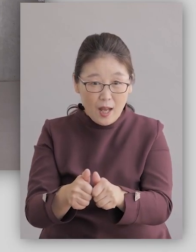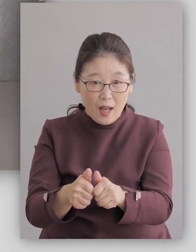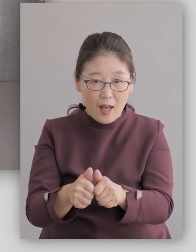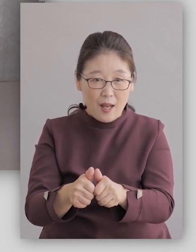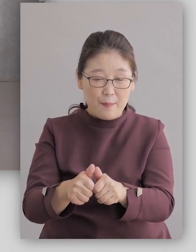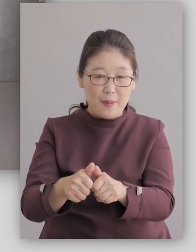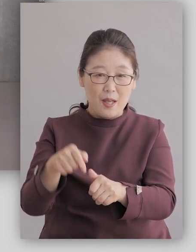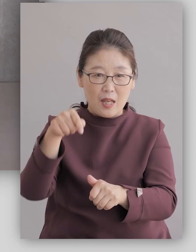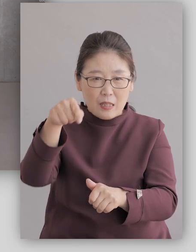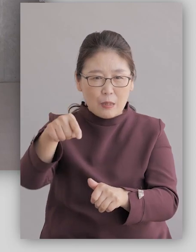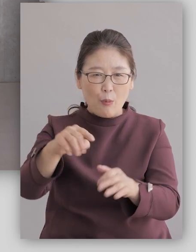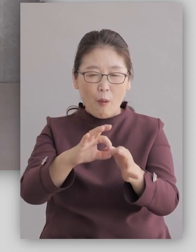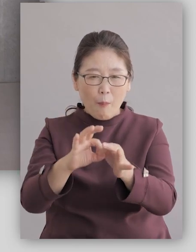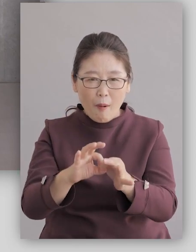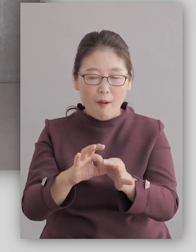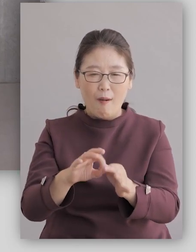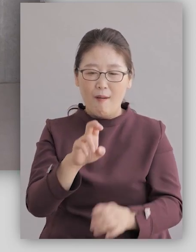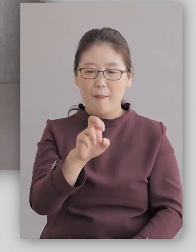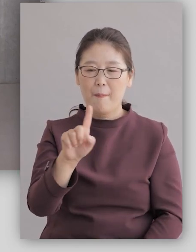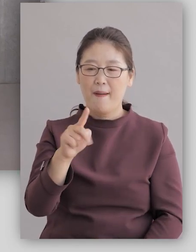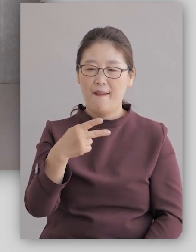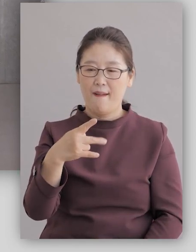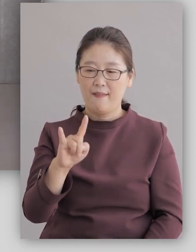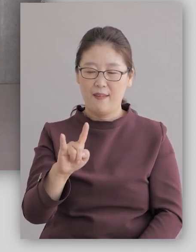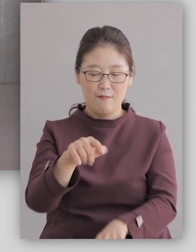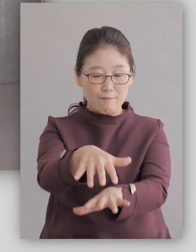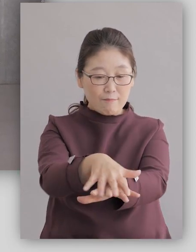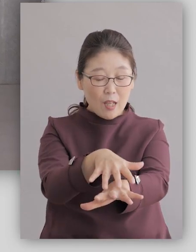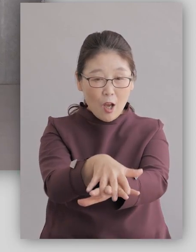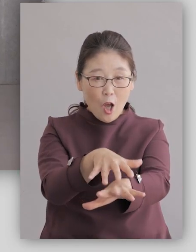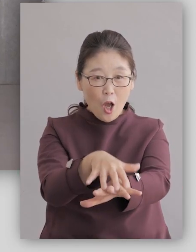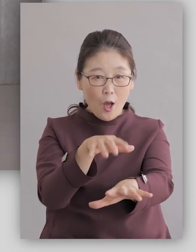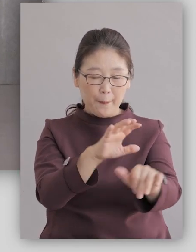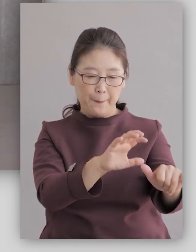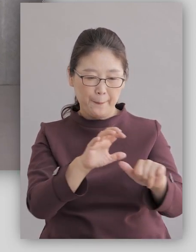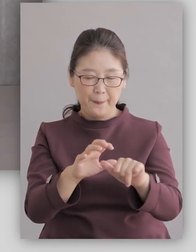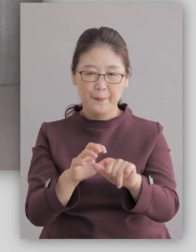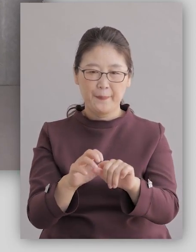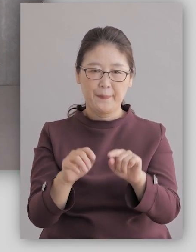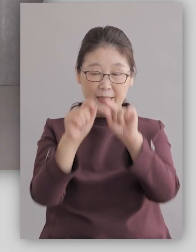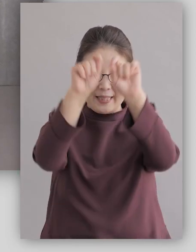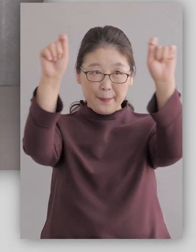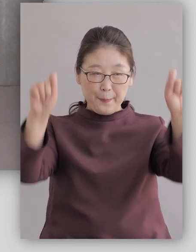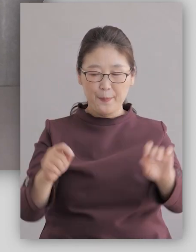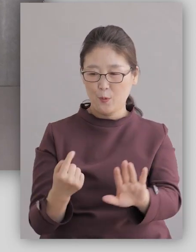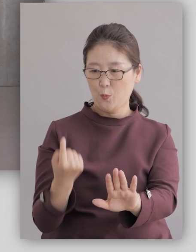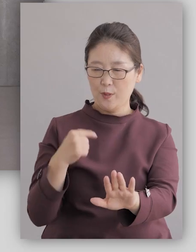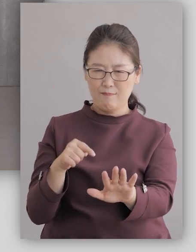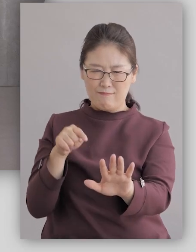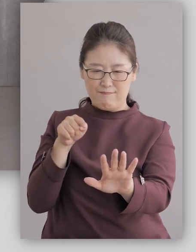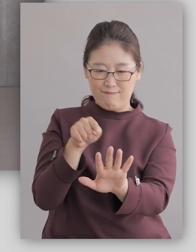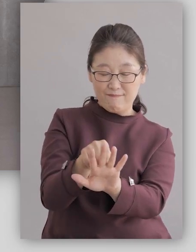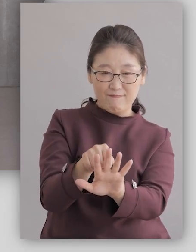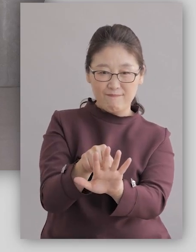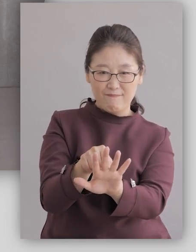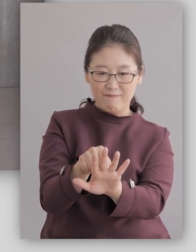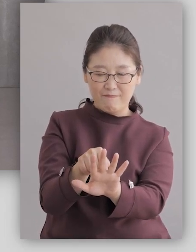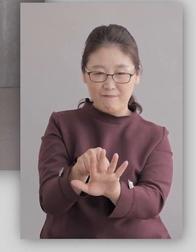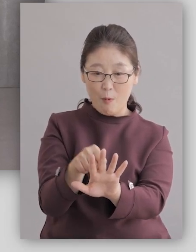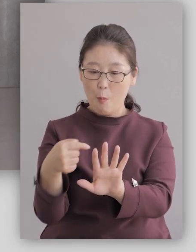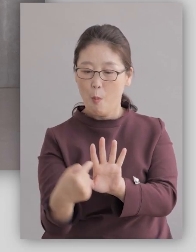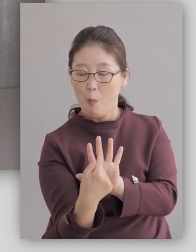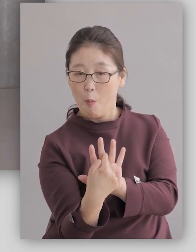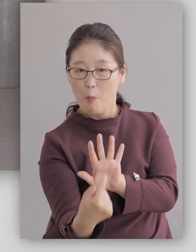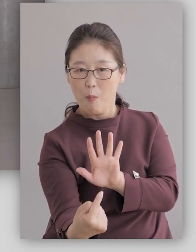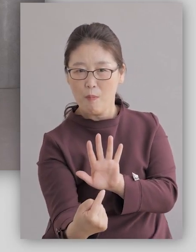돼 있죠. 이 마대천을 서서 캔버스 뒤에서 물감을 밀어내면 앞에 어떤